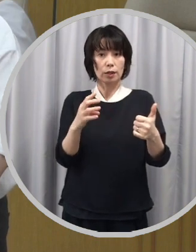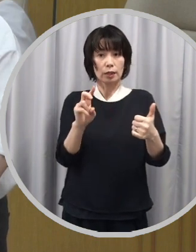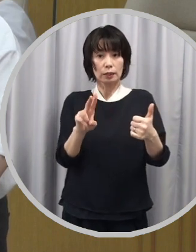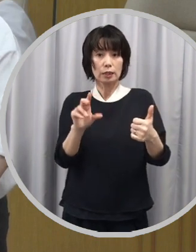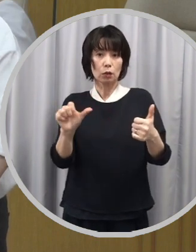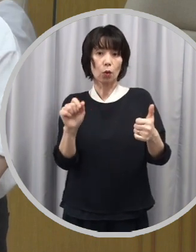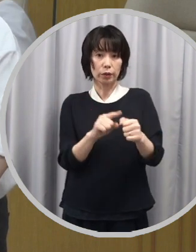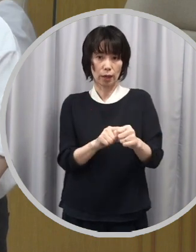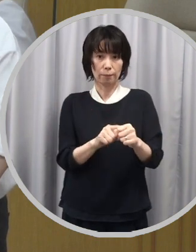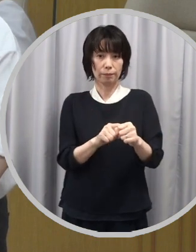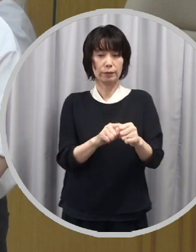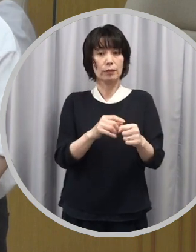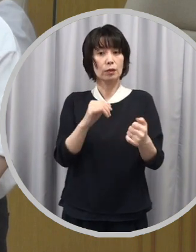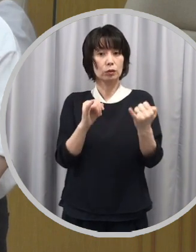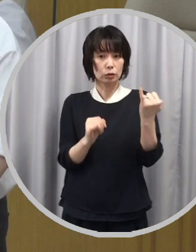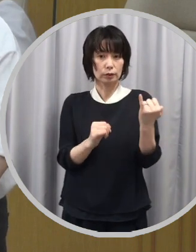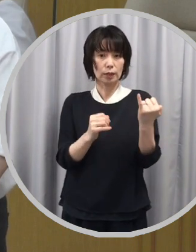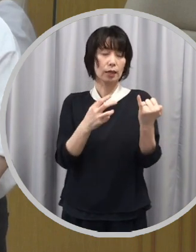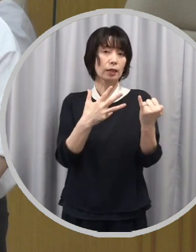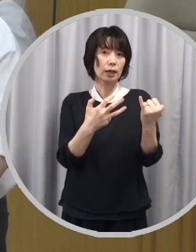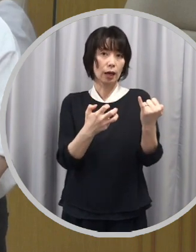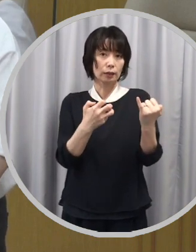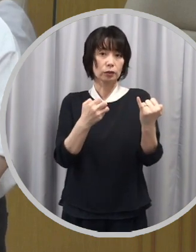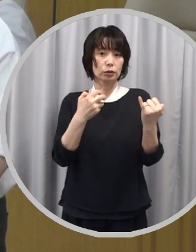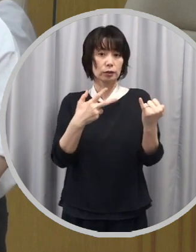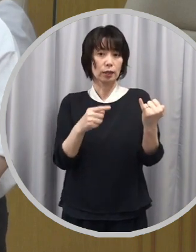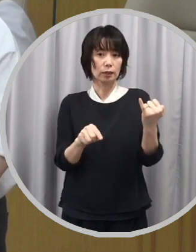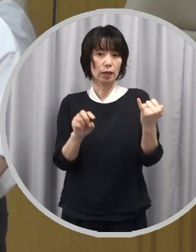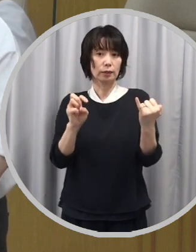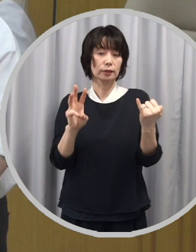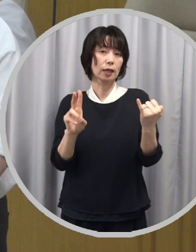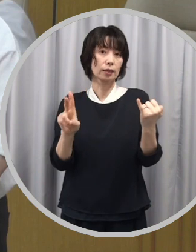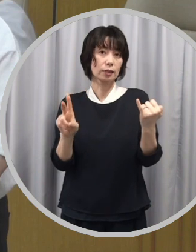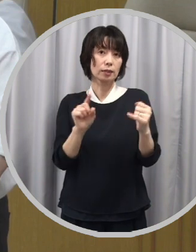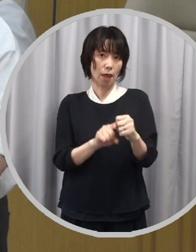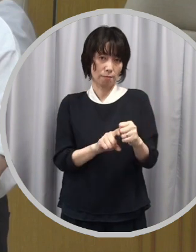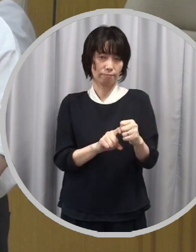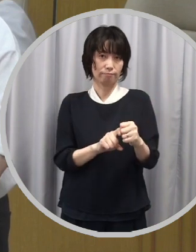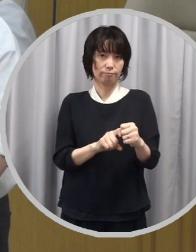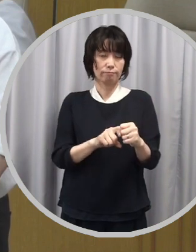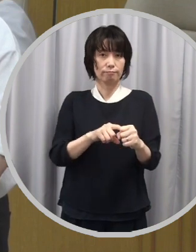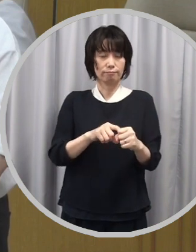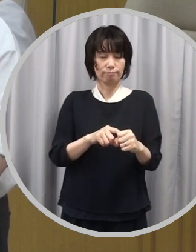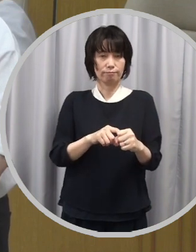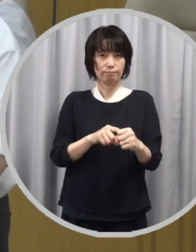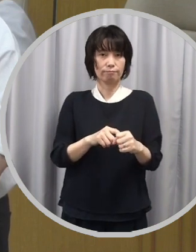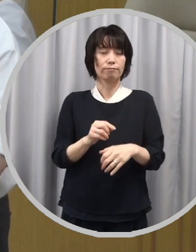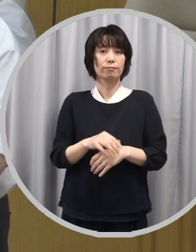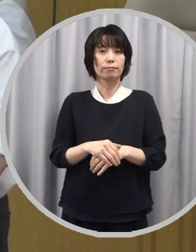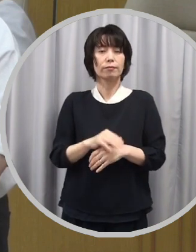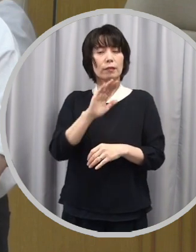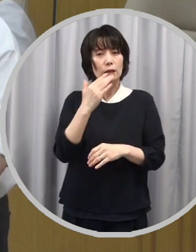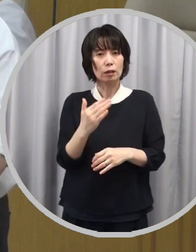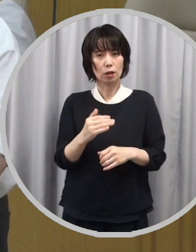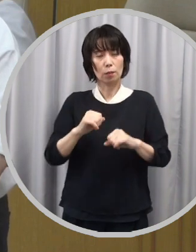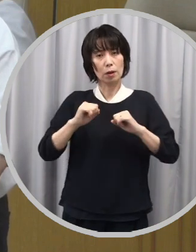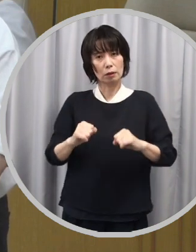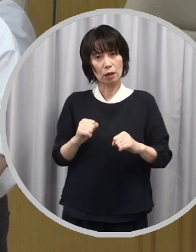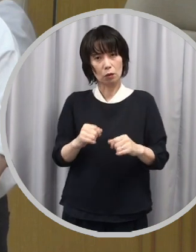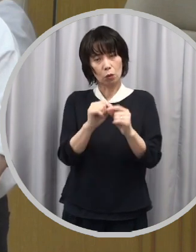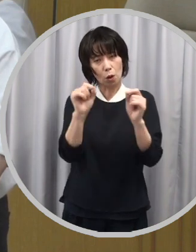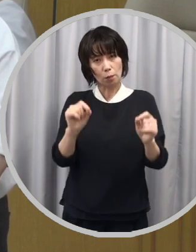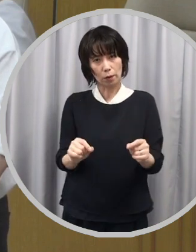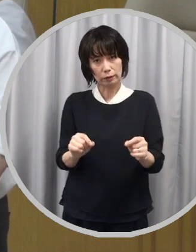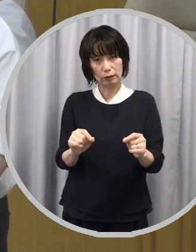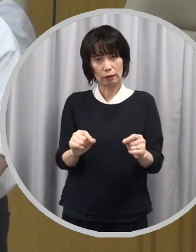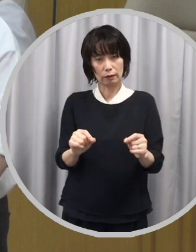性 75.38 年となっています。しかし、健康上の問題で日常生活が